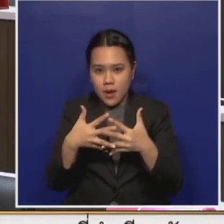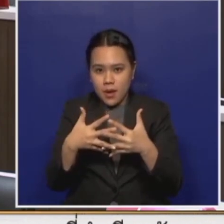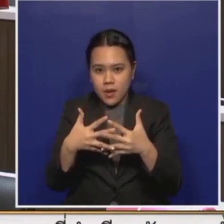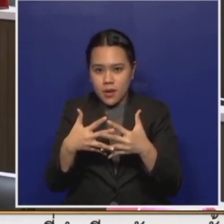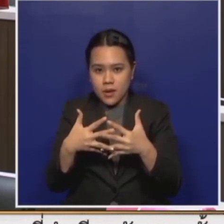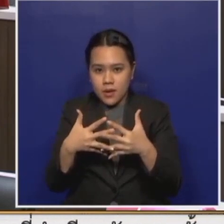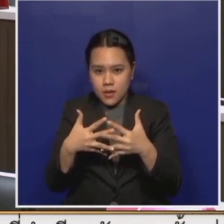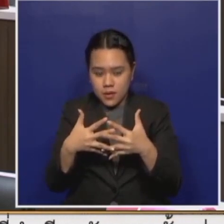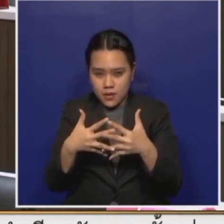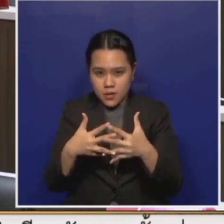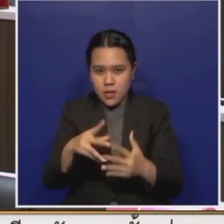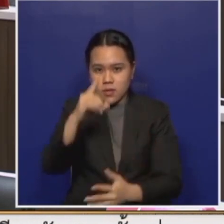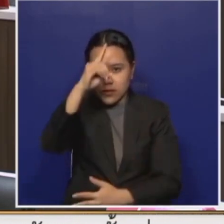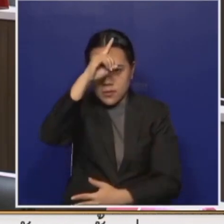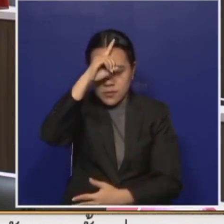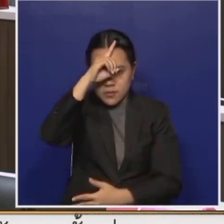ตวเยอรมัน